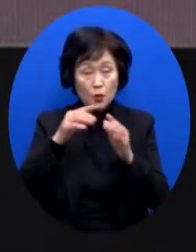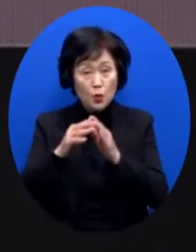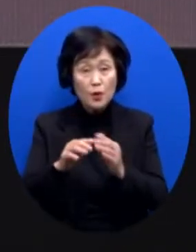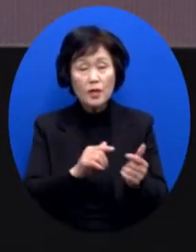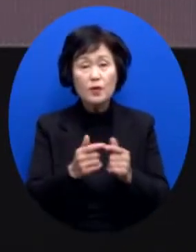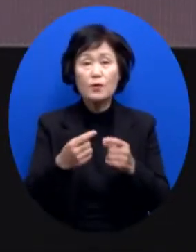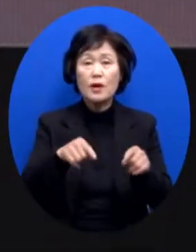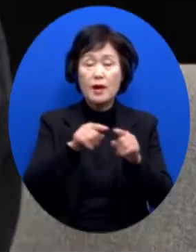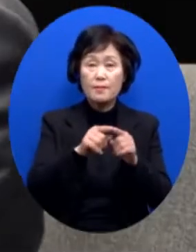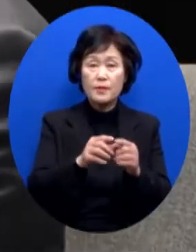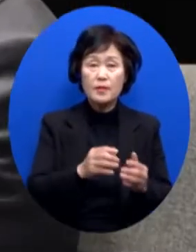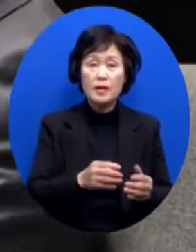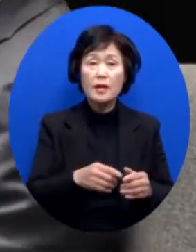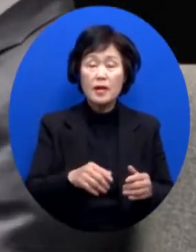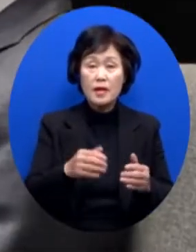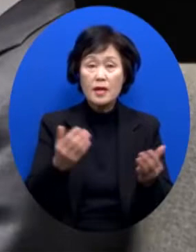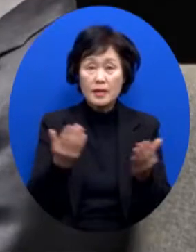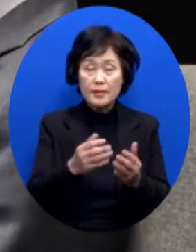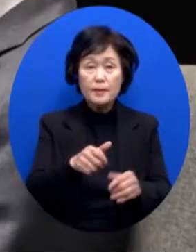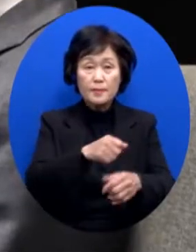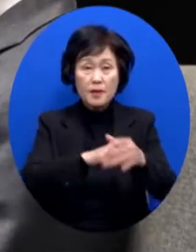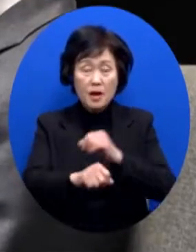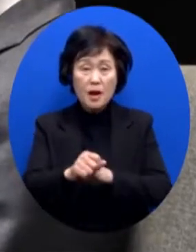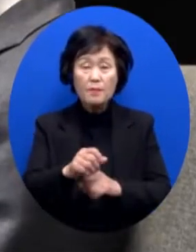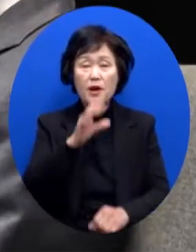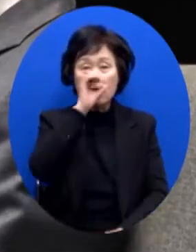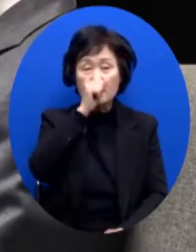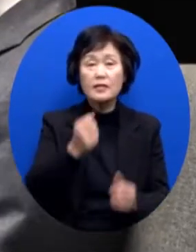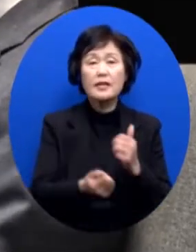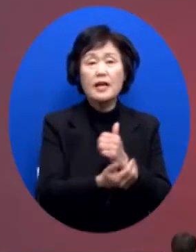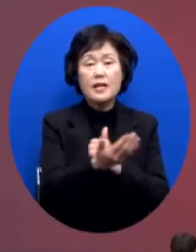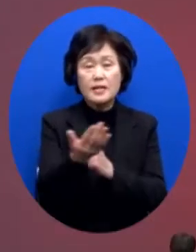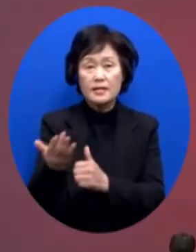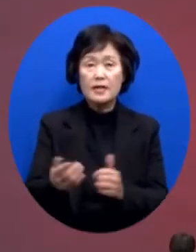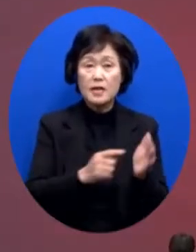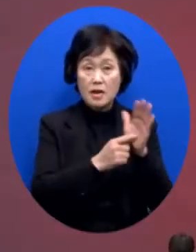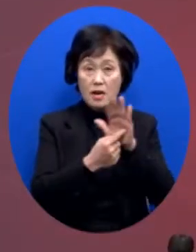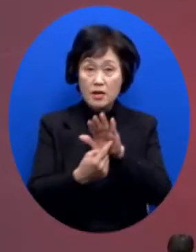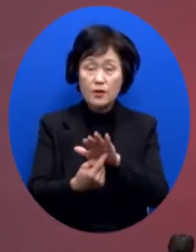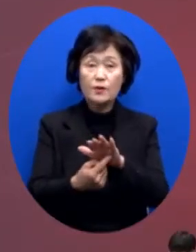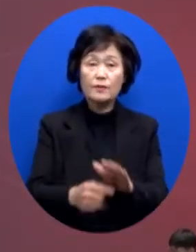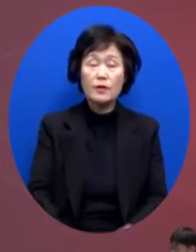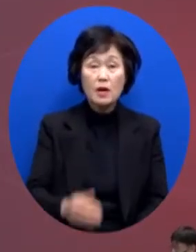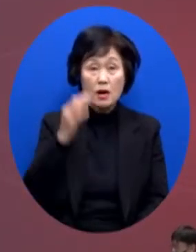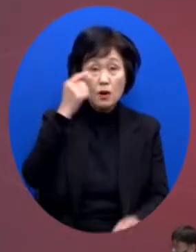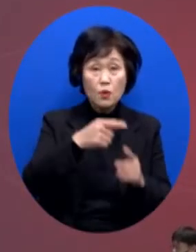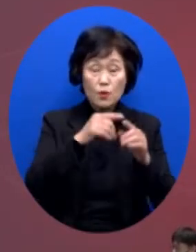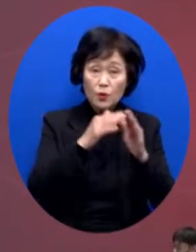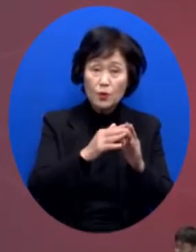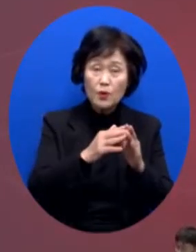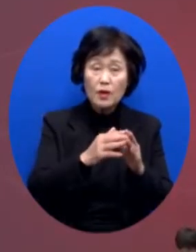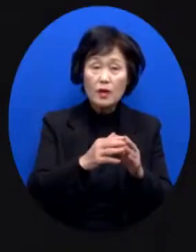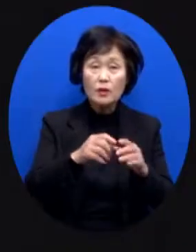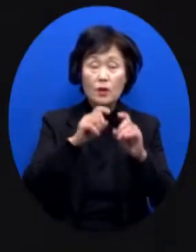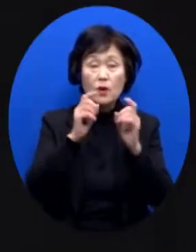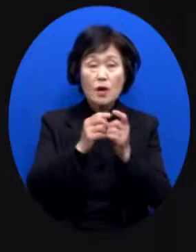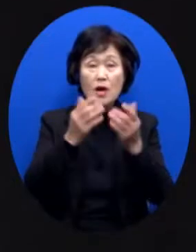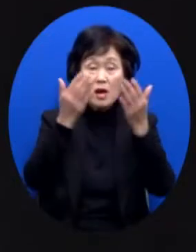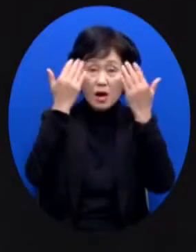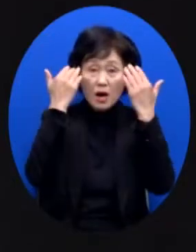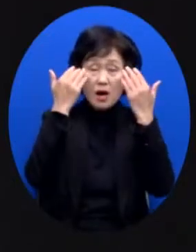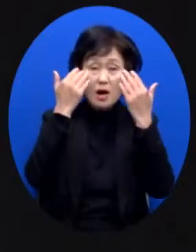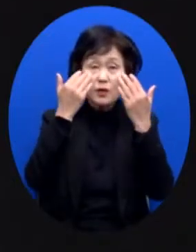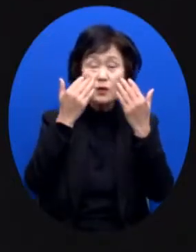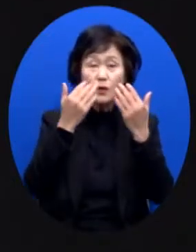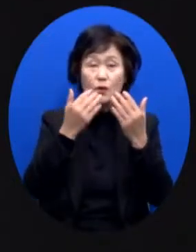비록 싸게 선한 영향력을 알리기로 했습니다 한국교회도 기독 싹을 수 하는데 지속적으로